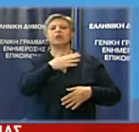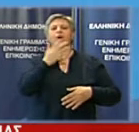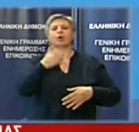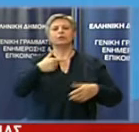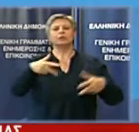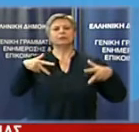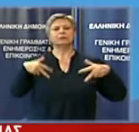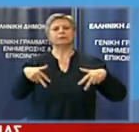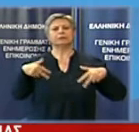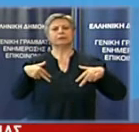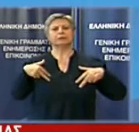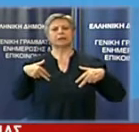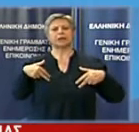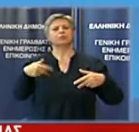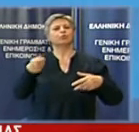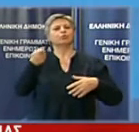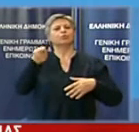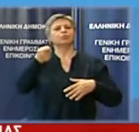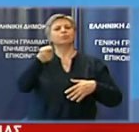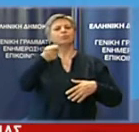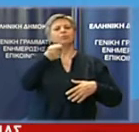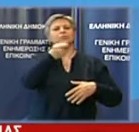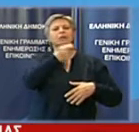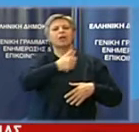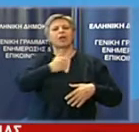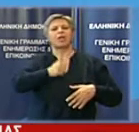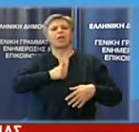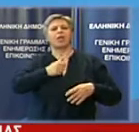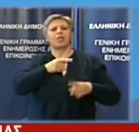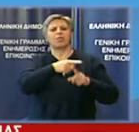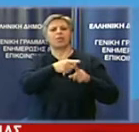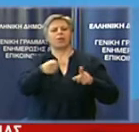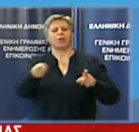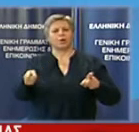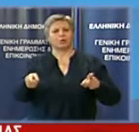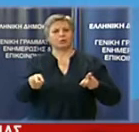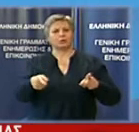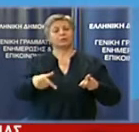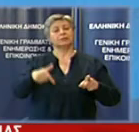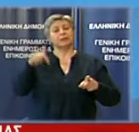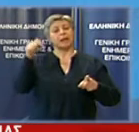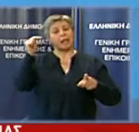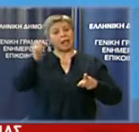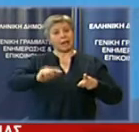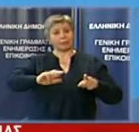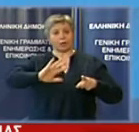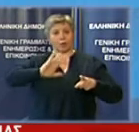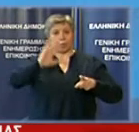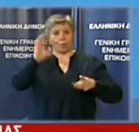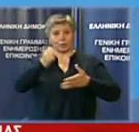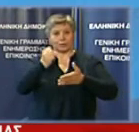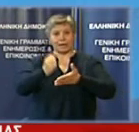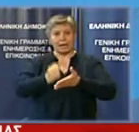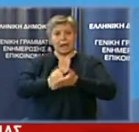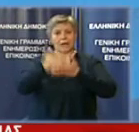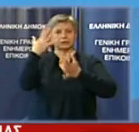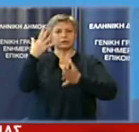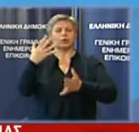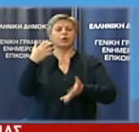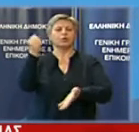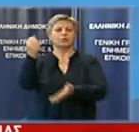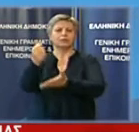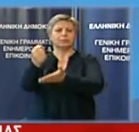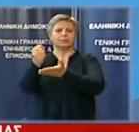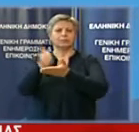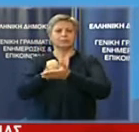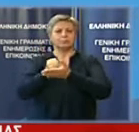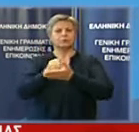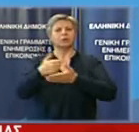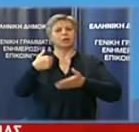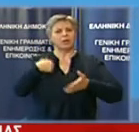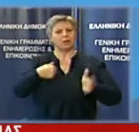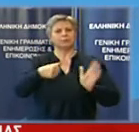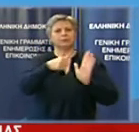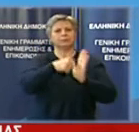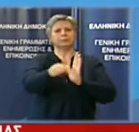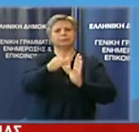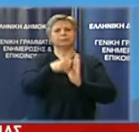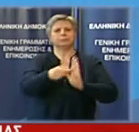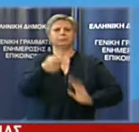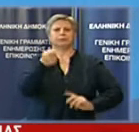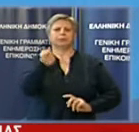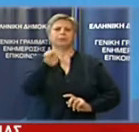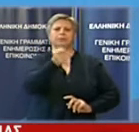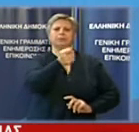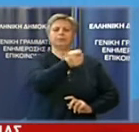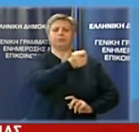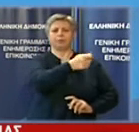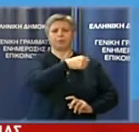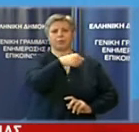ιδιώτες, με την εκταμείευση που έπεται της πρώτης αξιολόγησης και έρχονται αυτά για να συντελέσουν στην αλλαγή του